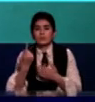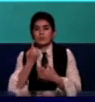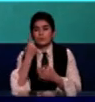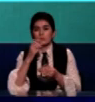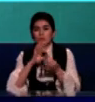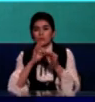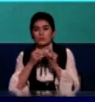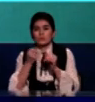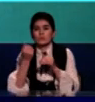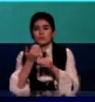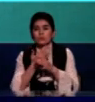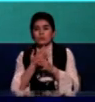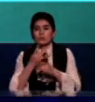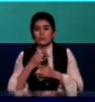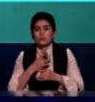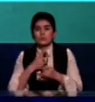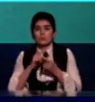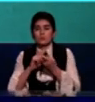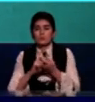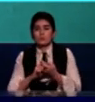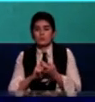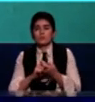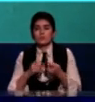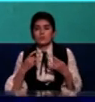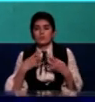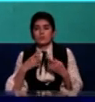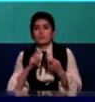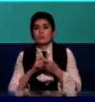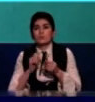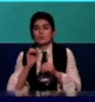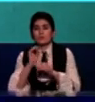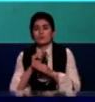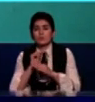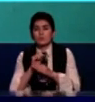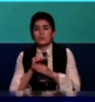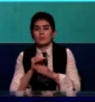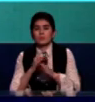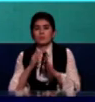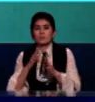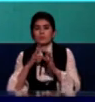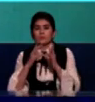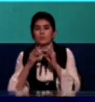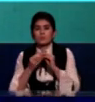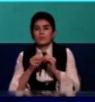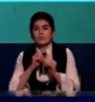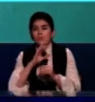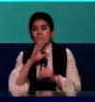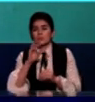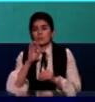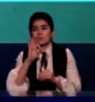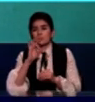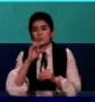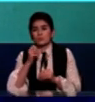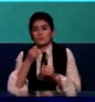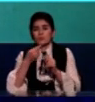целого с помощью нервной системы. Нервная система выполняет сходные функции, объединяет все органы и ткани